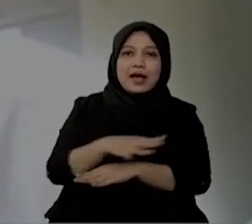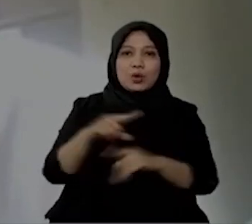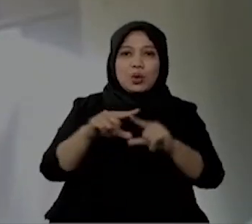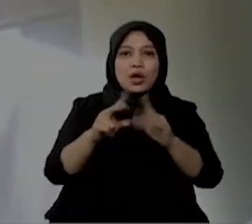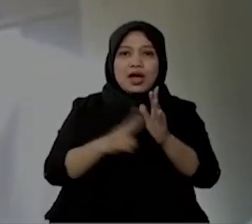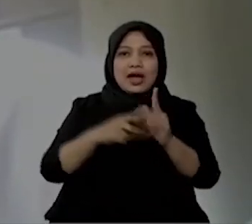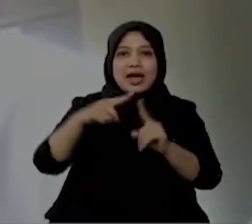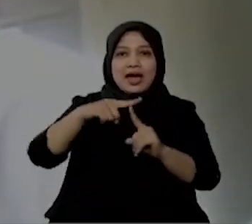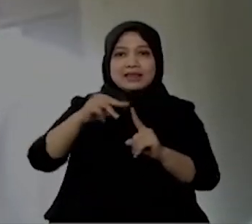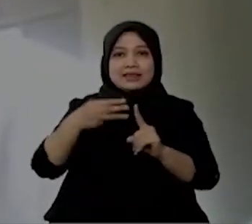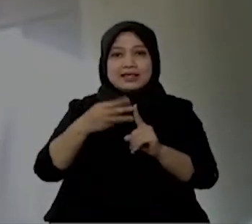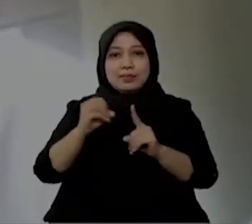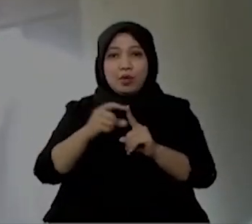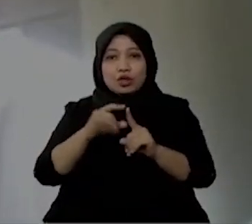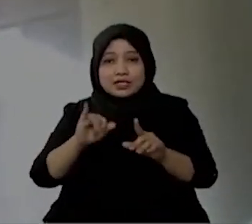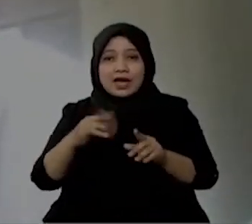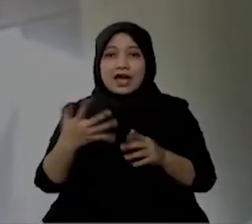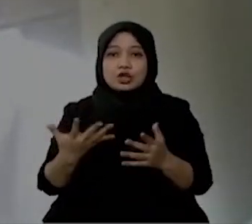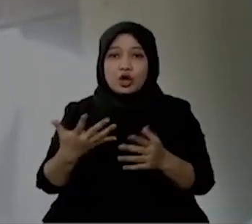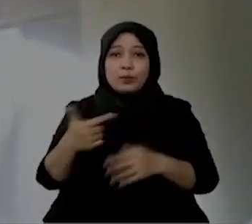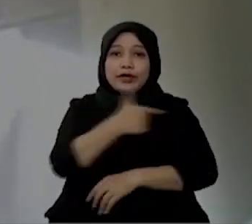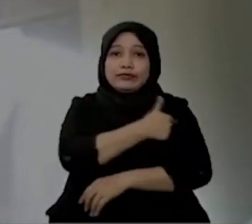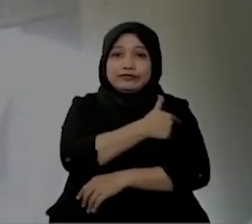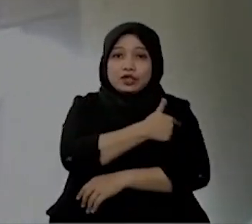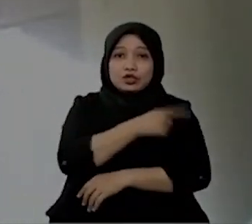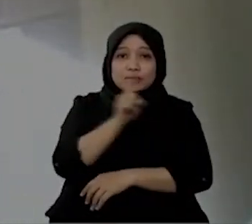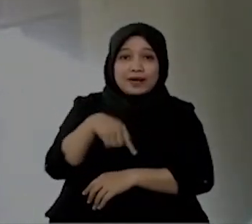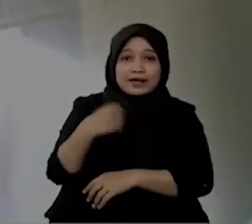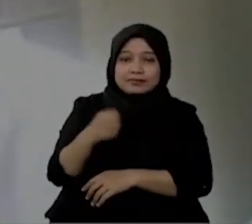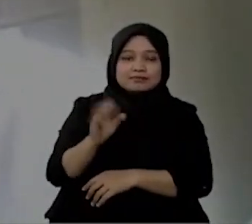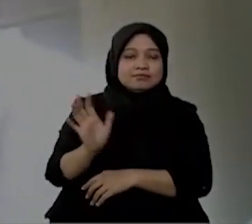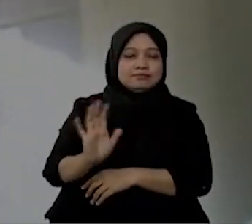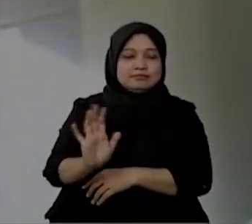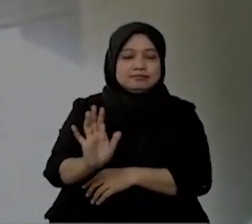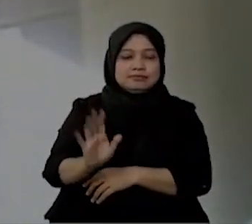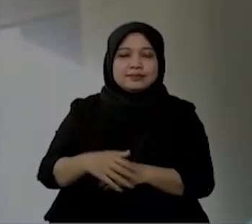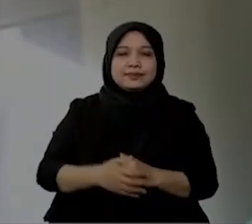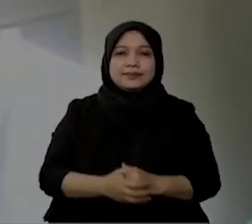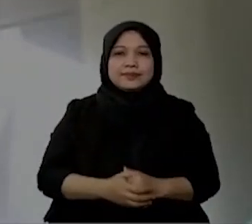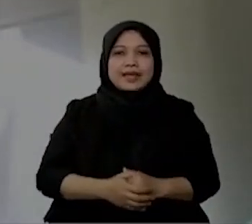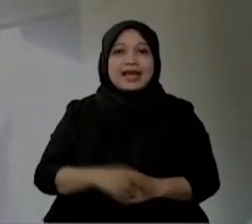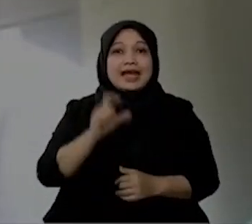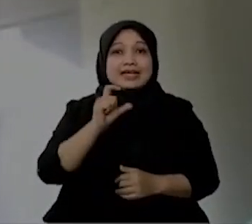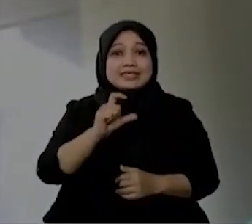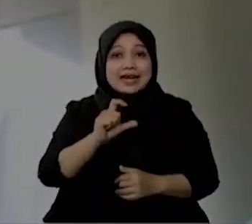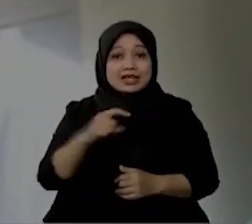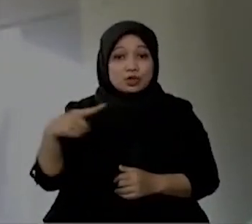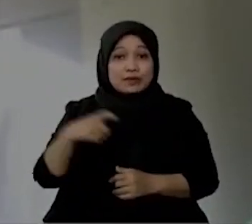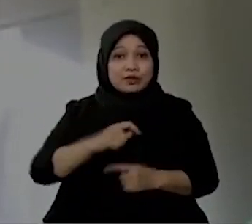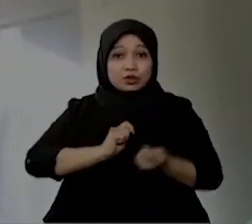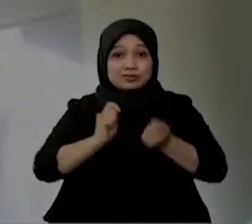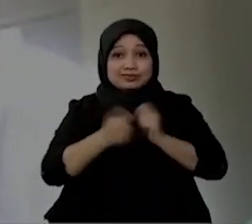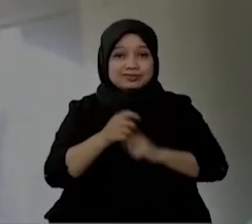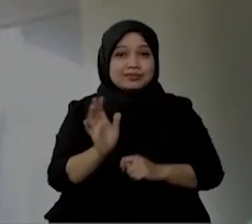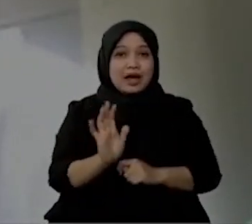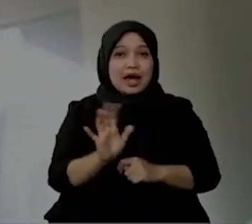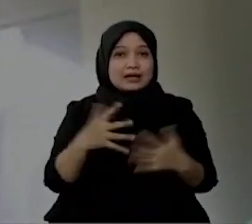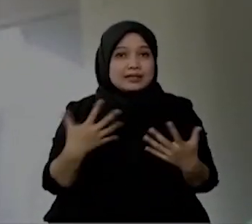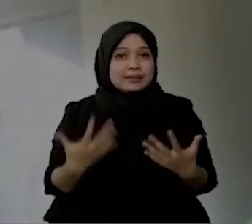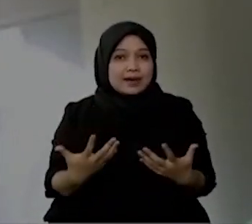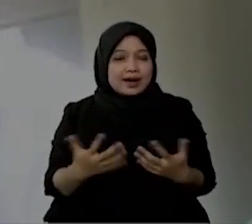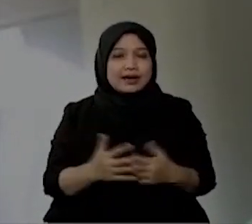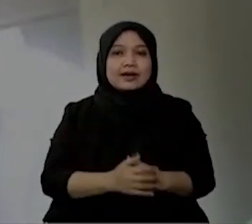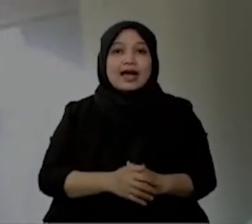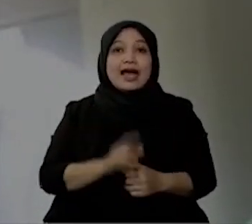menjadi kehilangan manfaatnya kalau dipakai di Indonesia. Baik. Itu satu poin. Nah, iya, bagaimana caranya sekarang kalau untuk